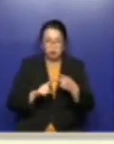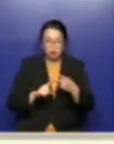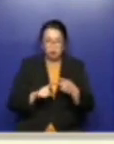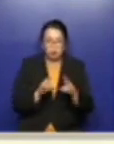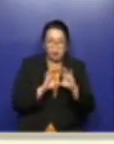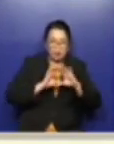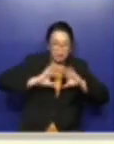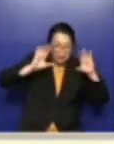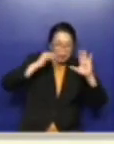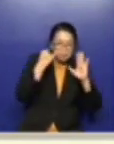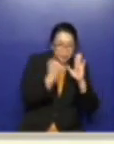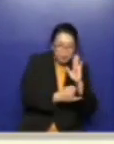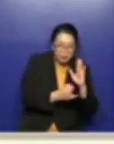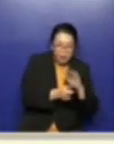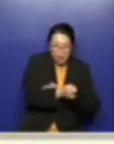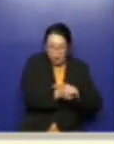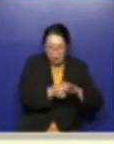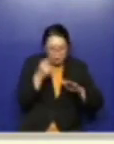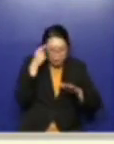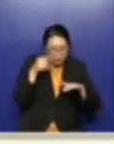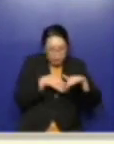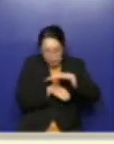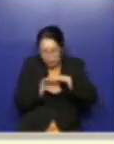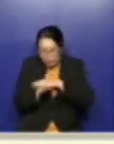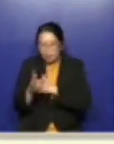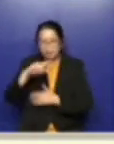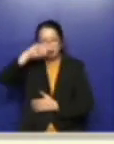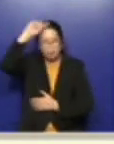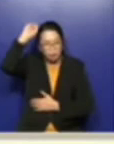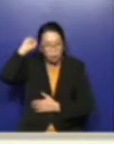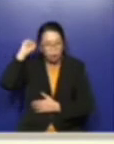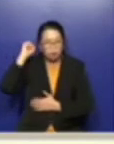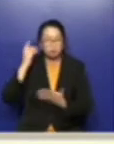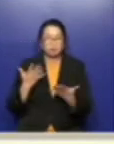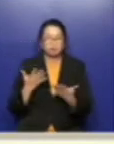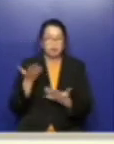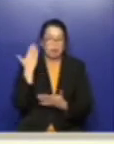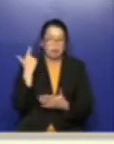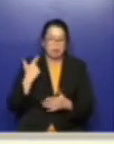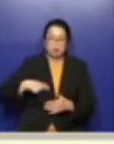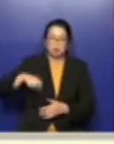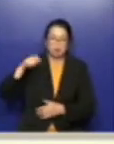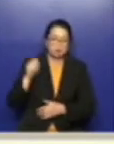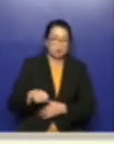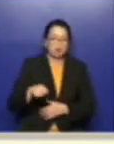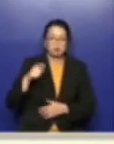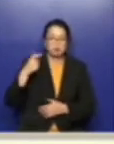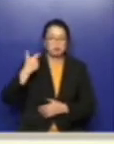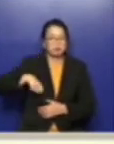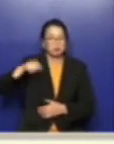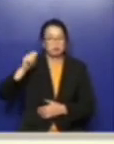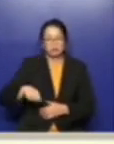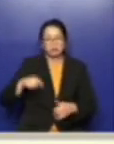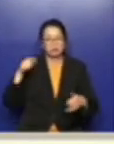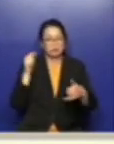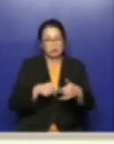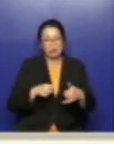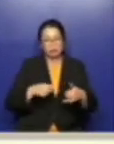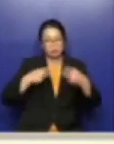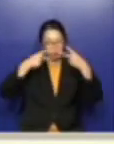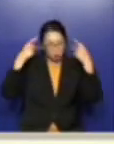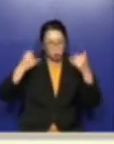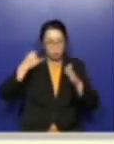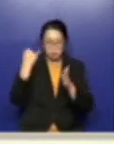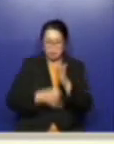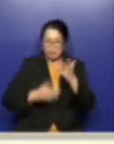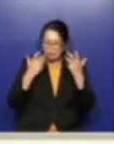การคนต้องหาในคดีอาญาคนเคยถูกตัดสินจำคุกโดยฐานเป็นผู้ร้ายสำคัญคน